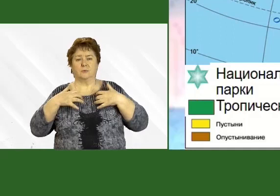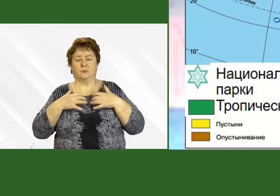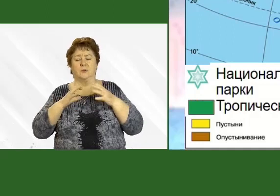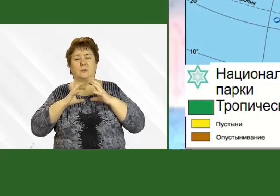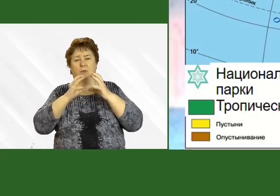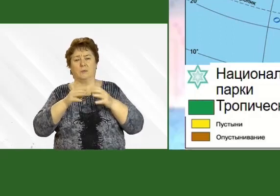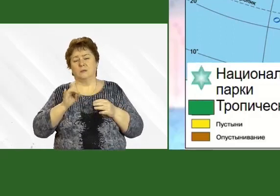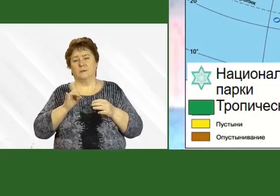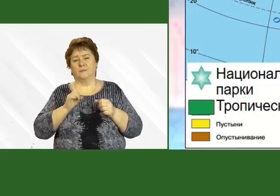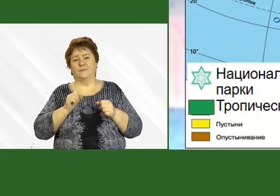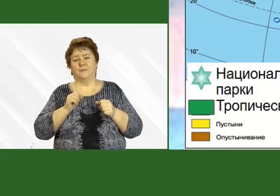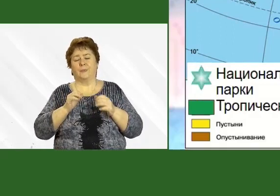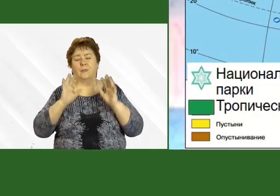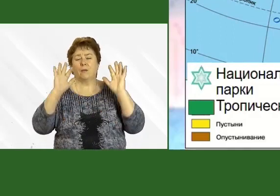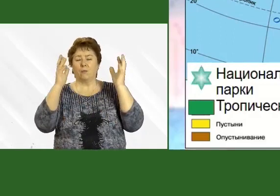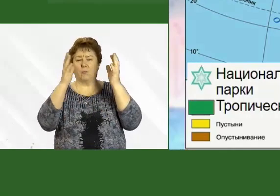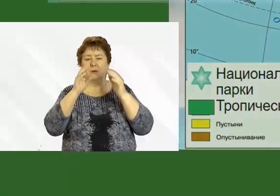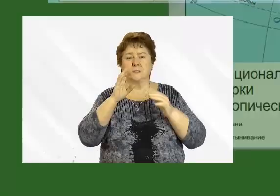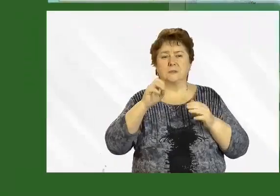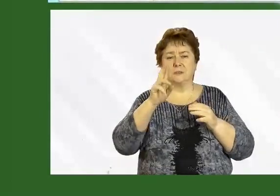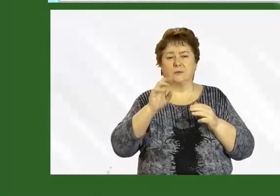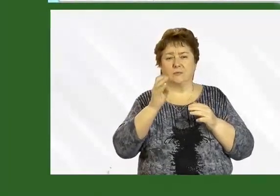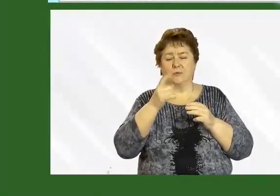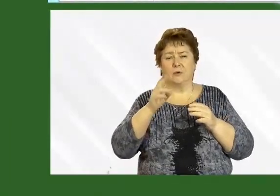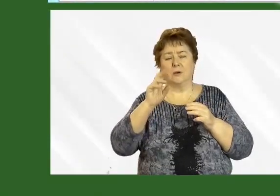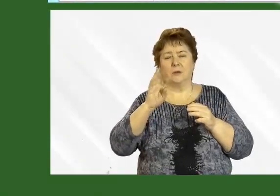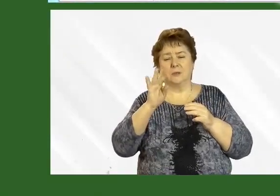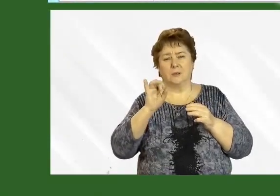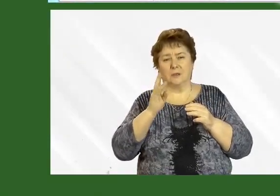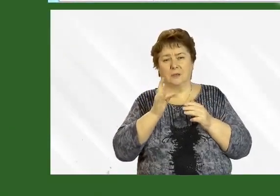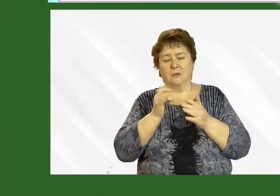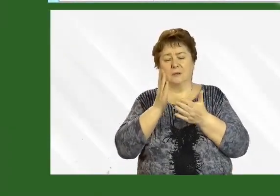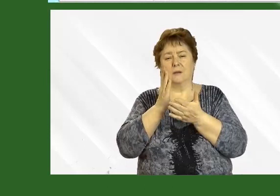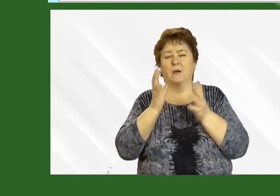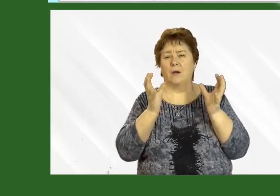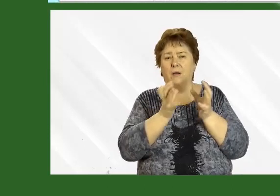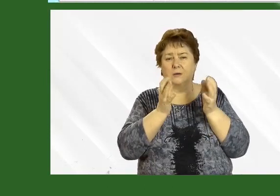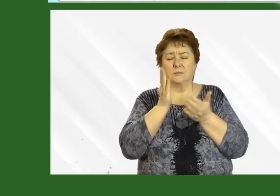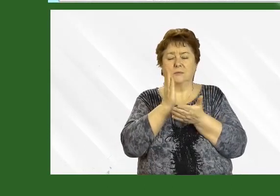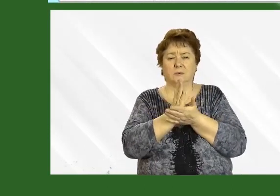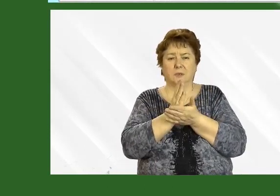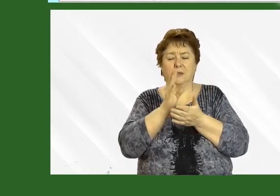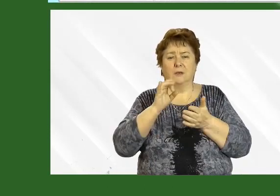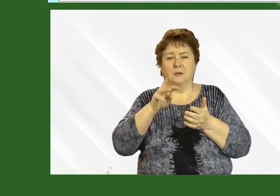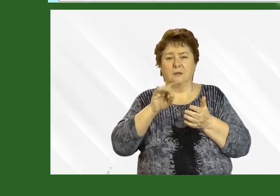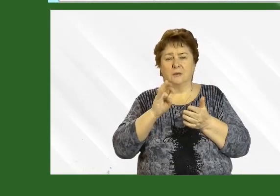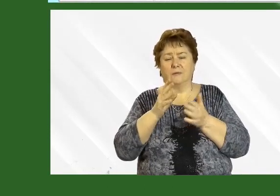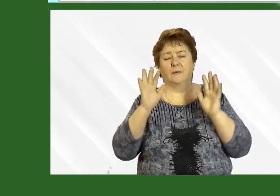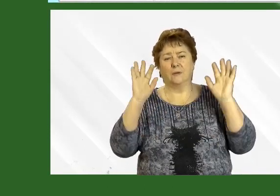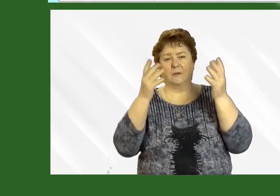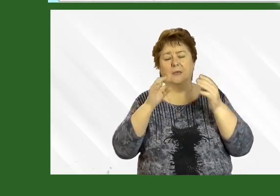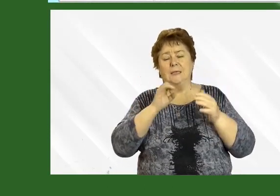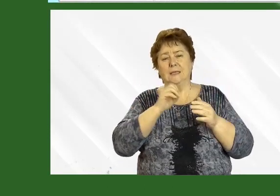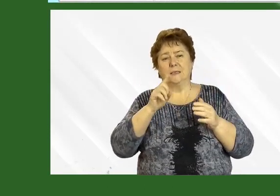тайги в парке секвойя в кордильерах под охрану взяты реликтовые леса из